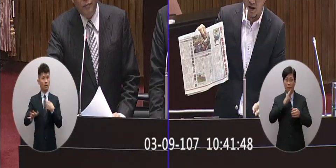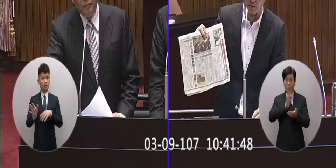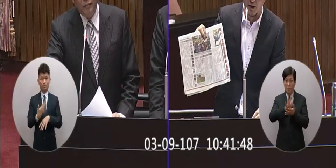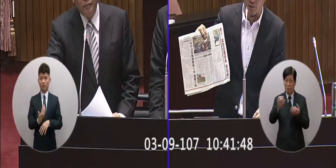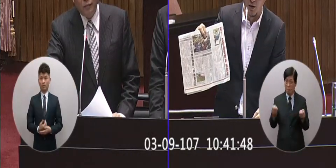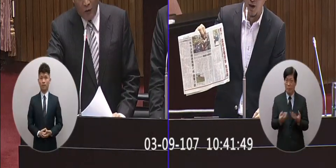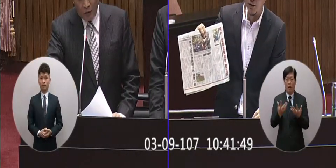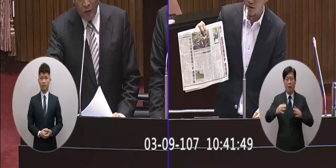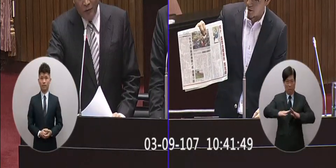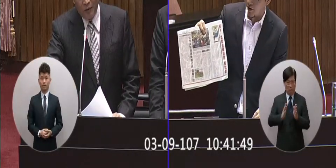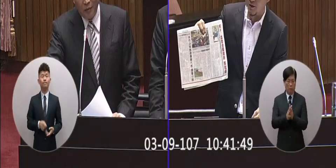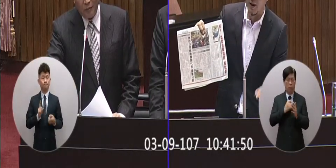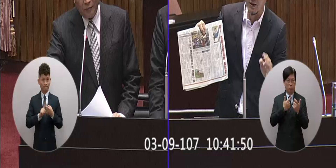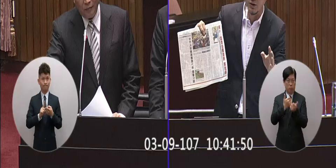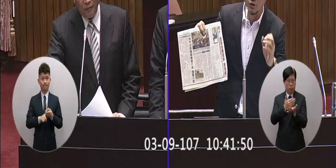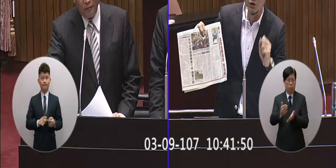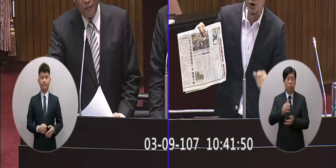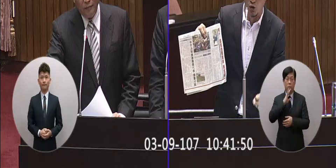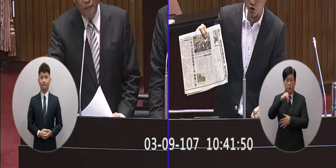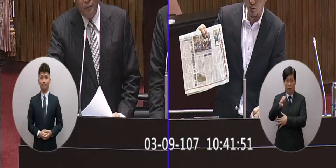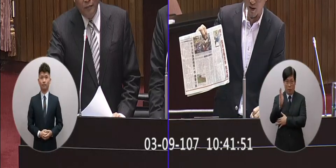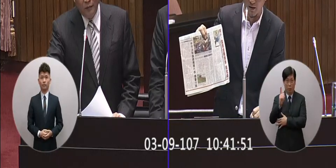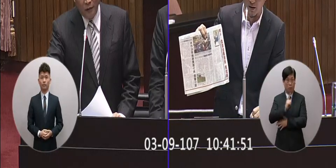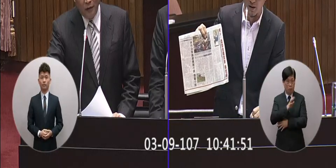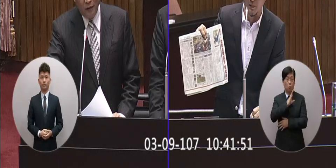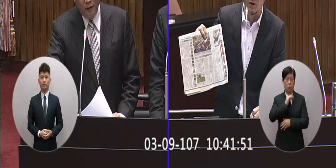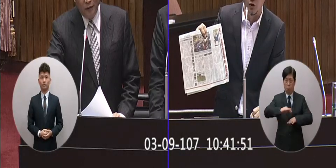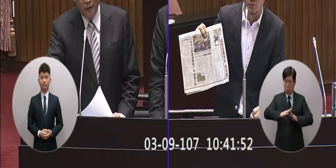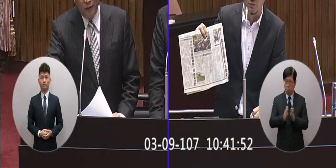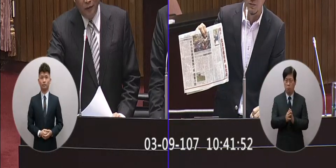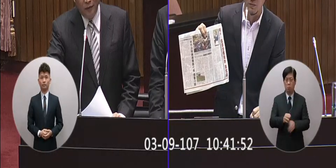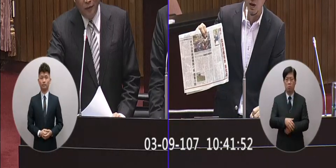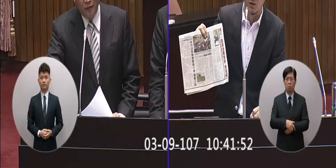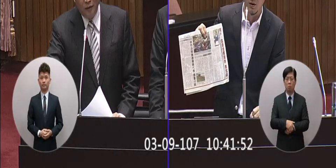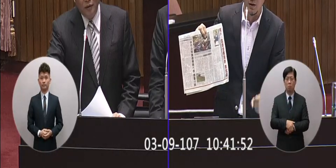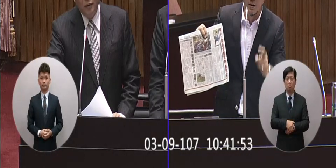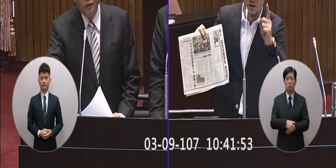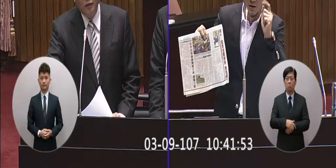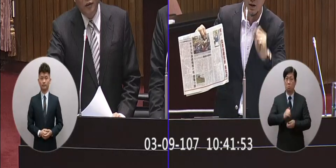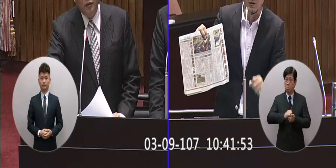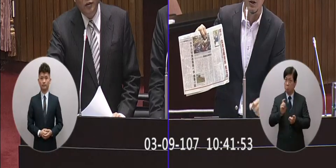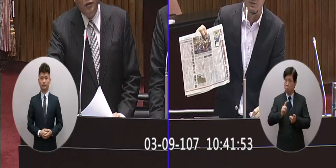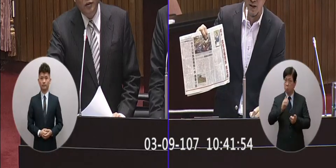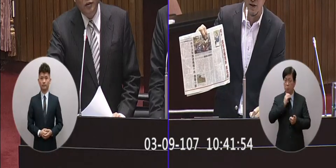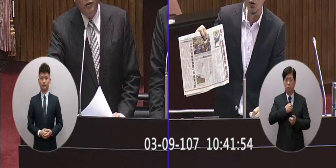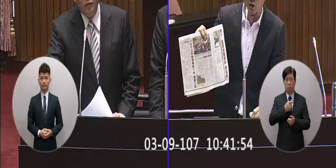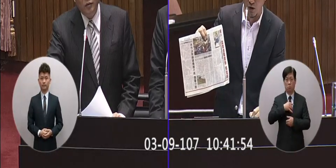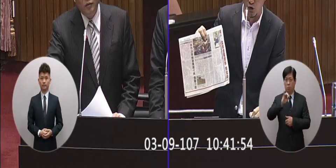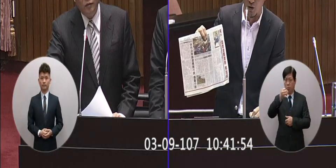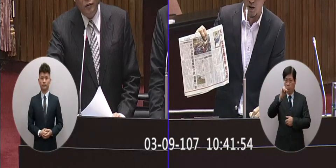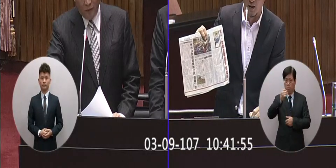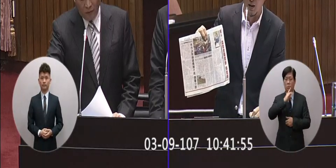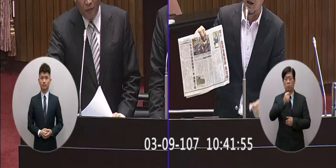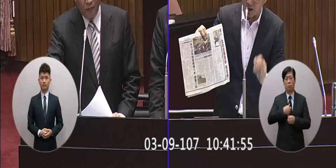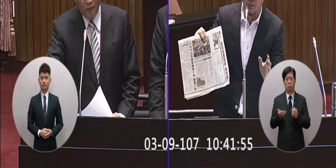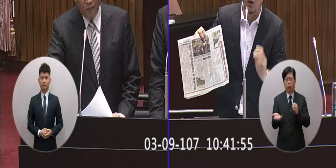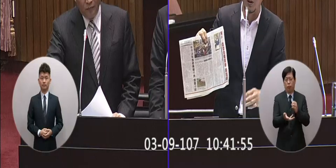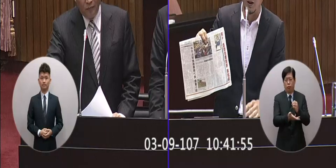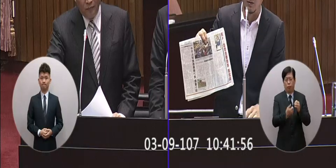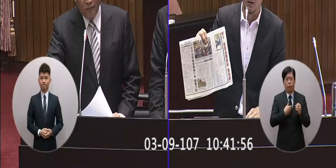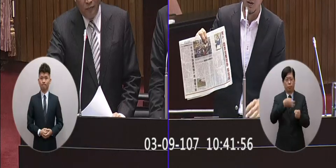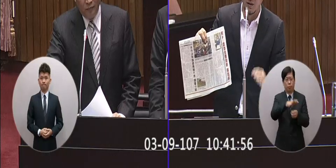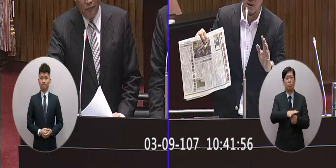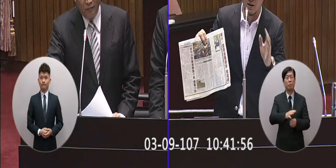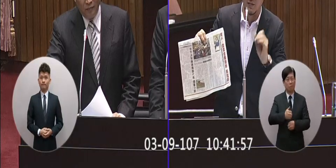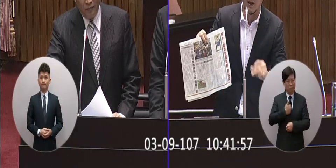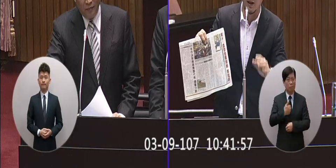该赶紧应应嘛，对不对？吼。所以地方政府做一个动作嘛，马上吼启动1000万去做耕除啦。啊，坦白